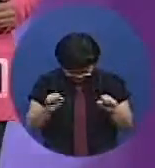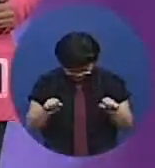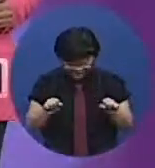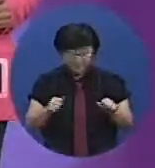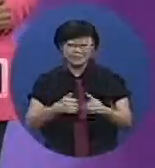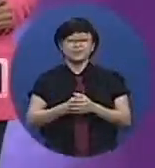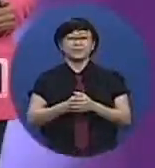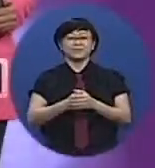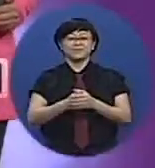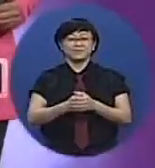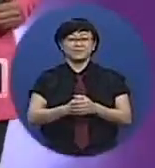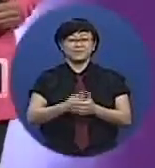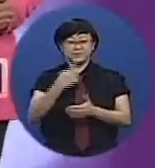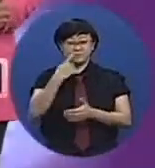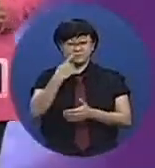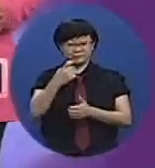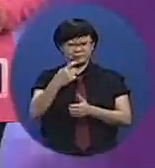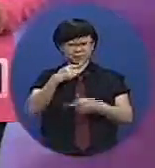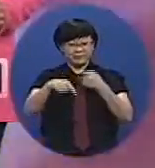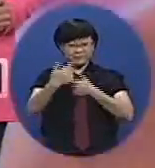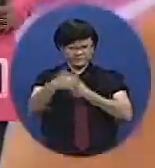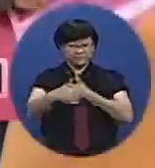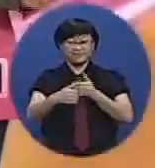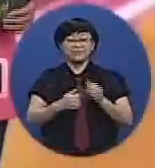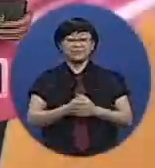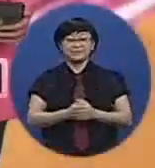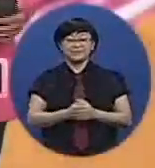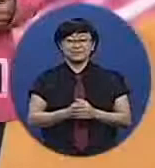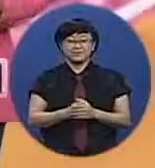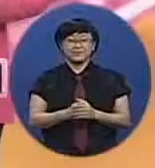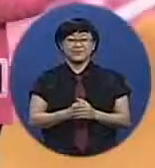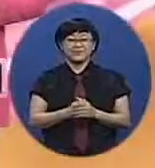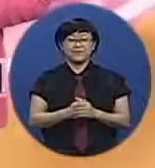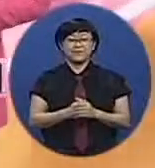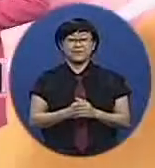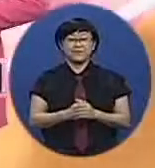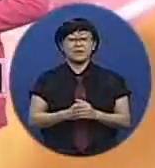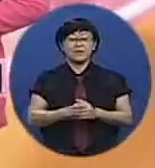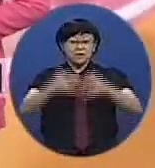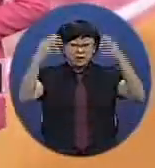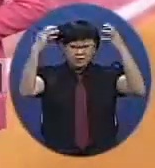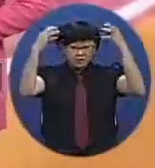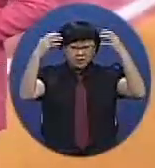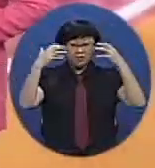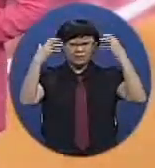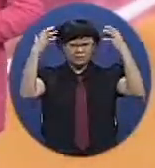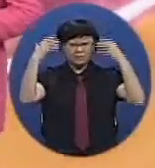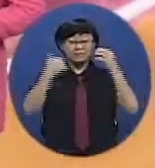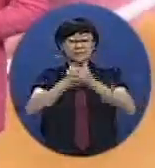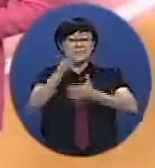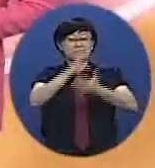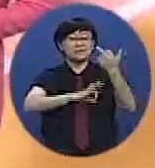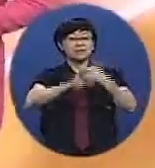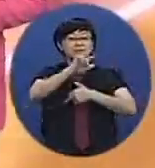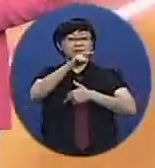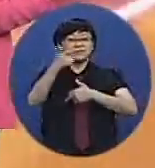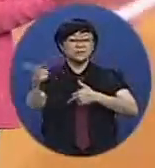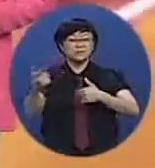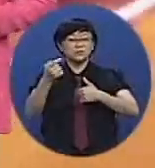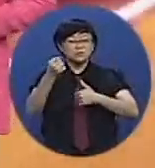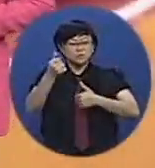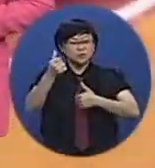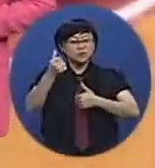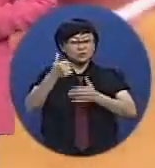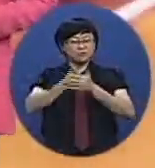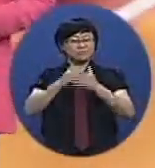수화 선생님 오늘도 잘 부탁드립니다. 네. 아, 요즘 한여름 더위가 아주 아침 저녁으로 좀